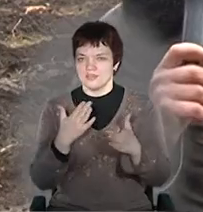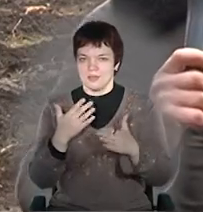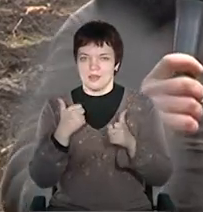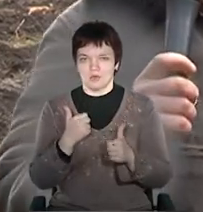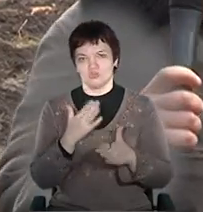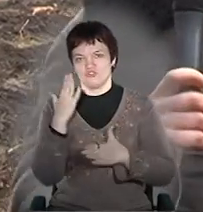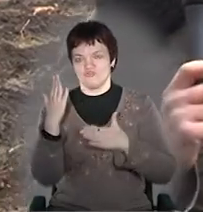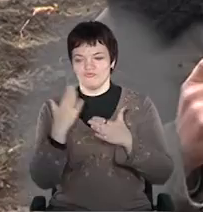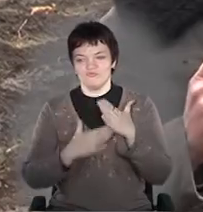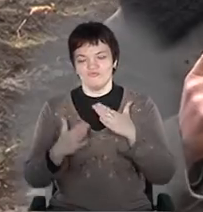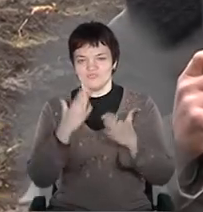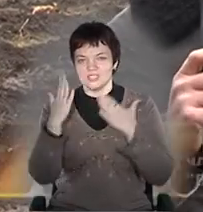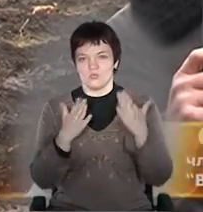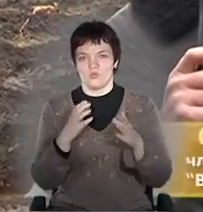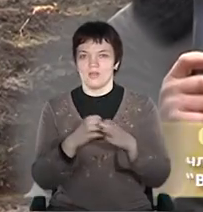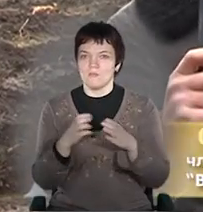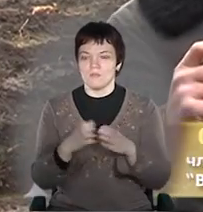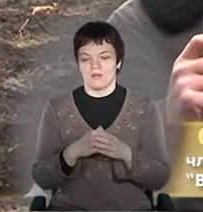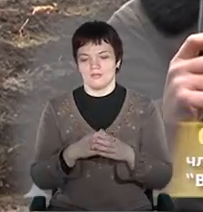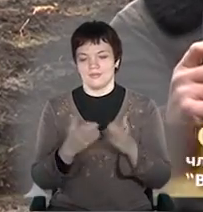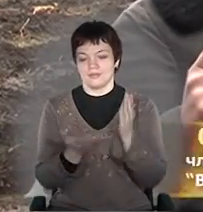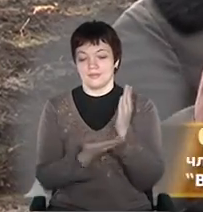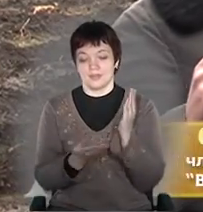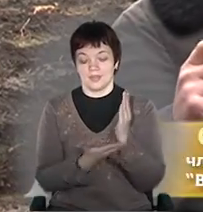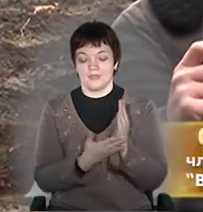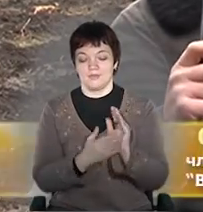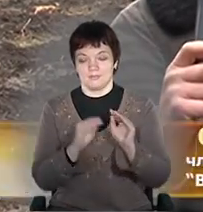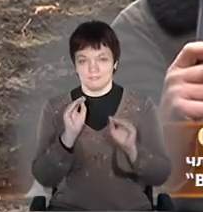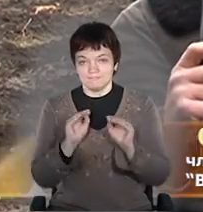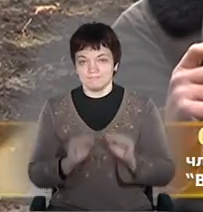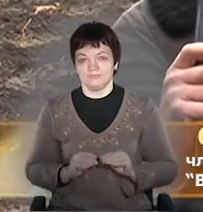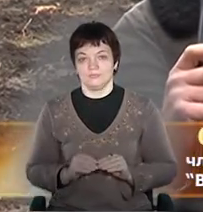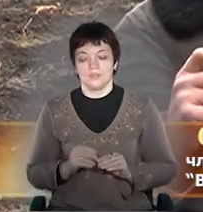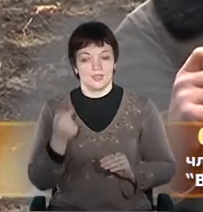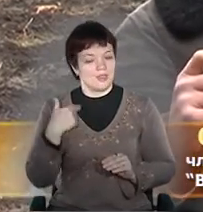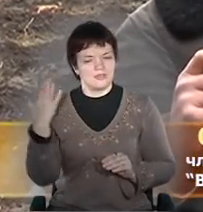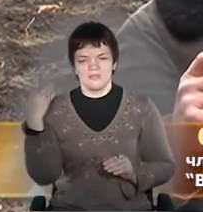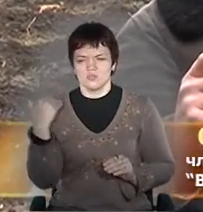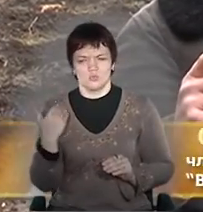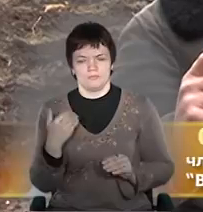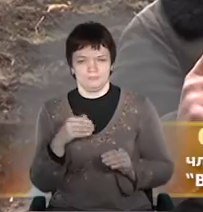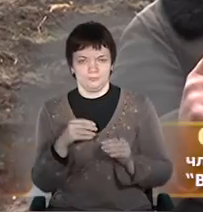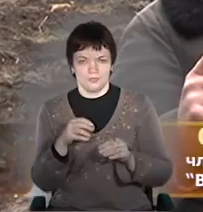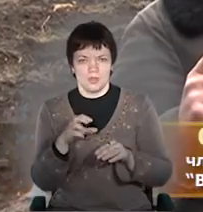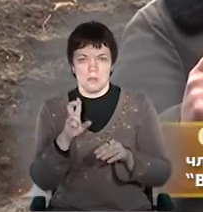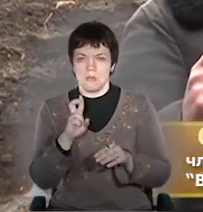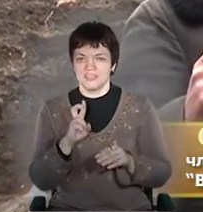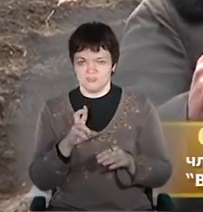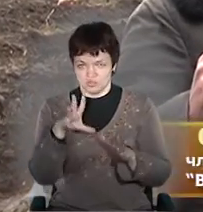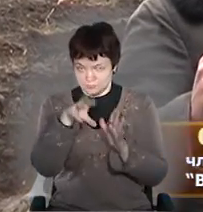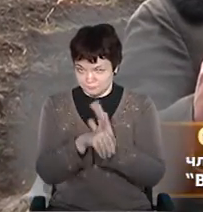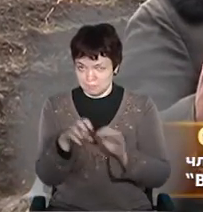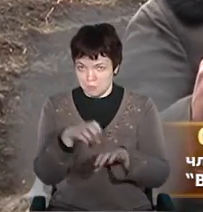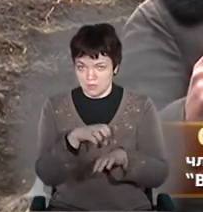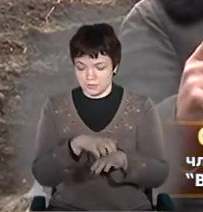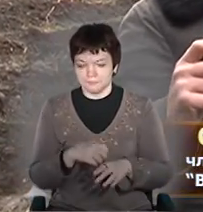веселую компанию при посадке деревьев. В партии я уже давно, с 2002 года.